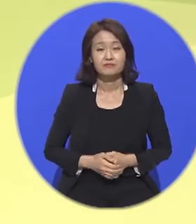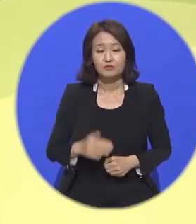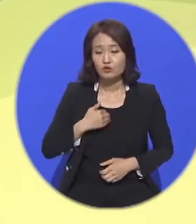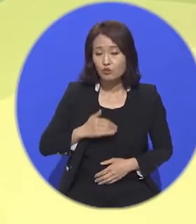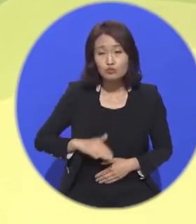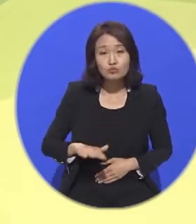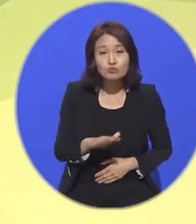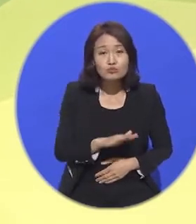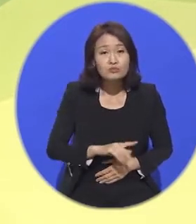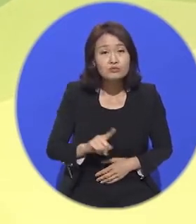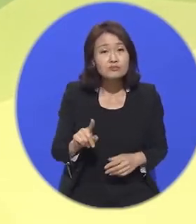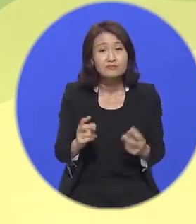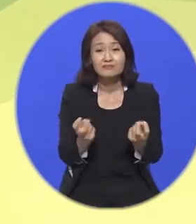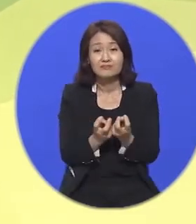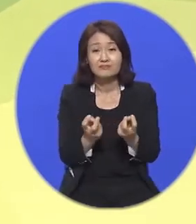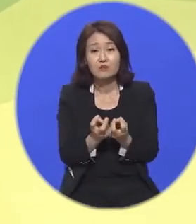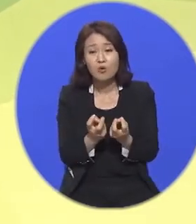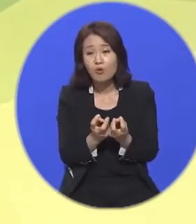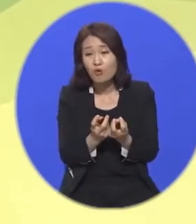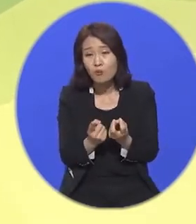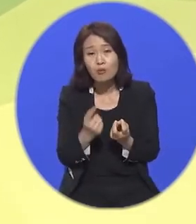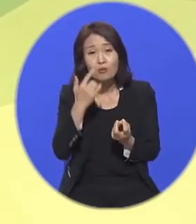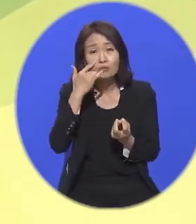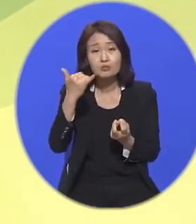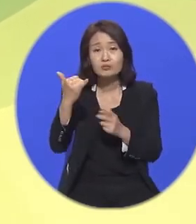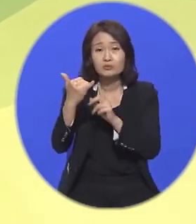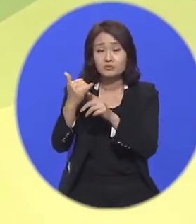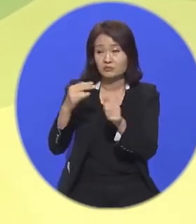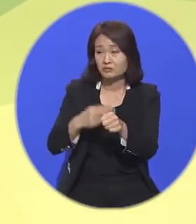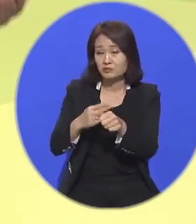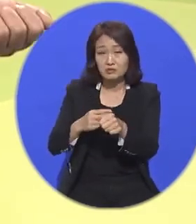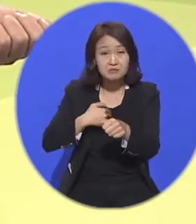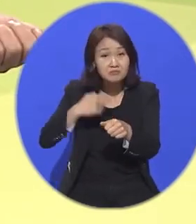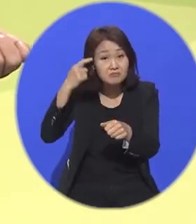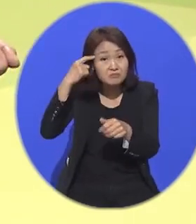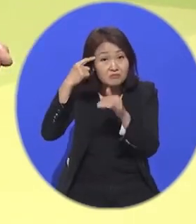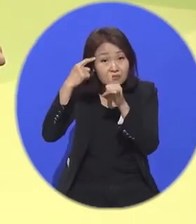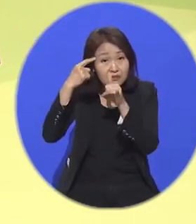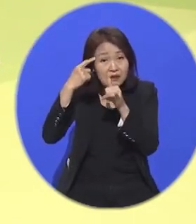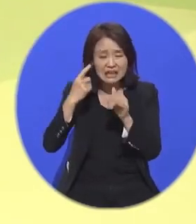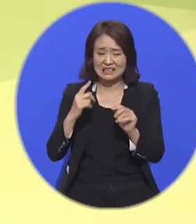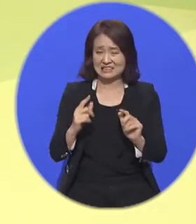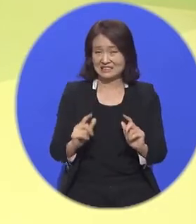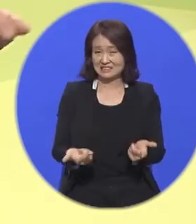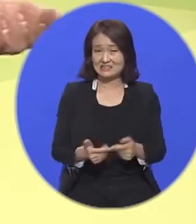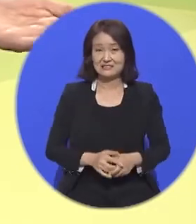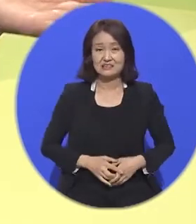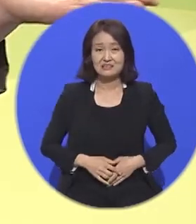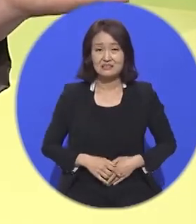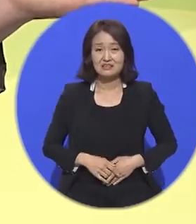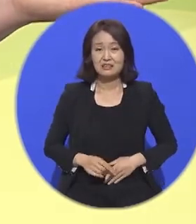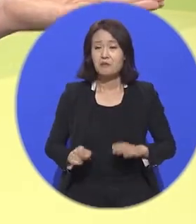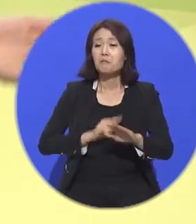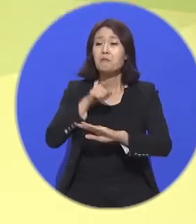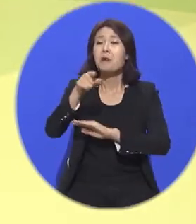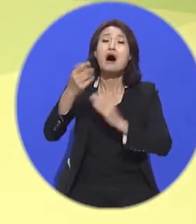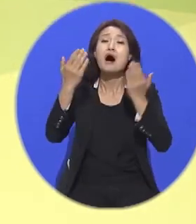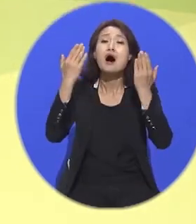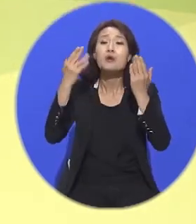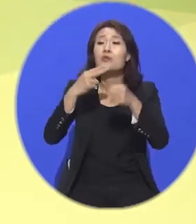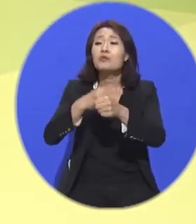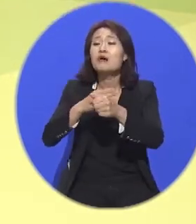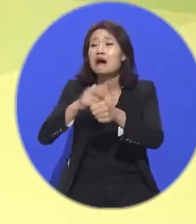우리는 어떤가요? 우리는 부모님이 스승이라고 생각하나요? 아니요. 밖에 있는 선생님을 찾아서